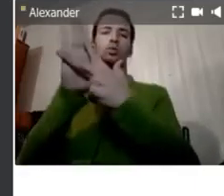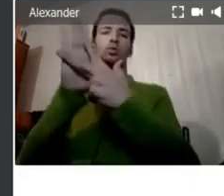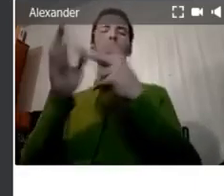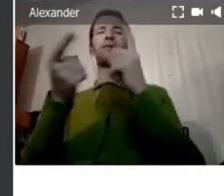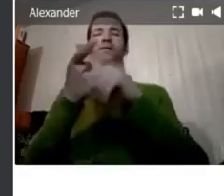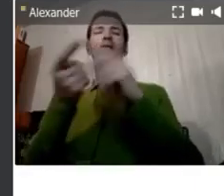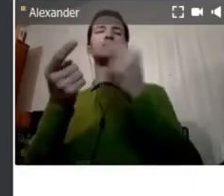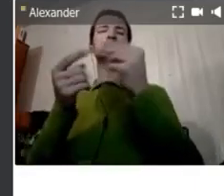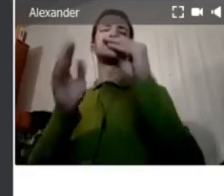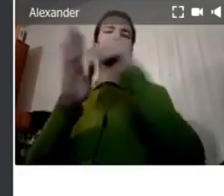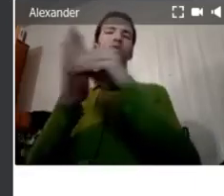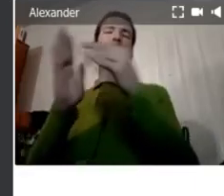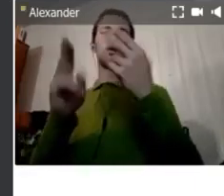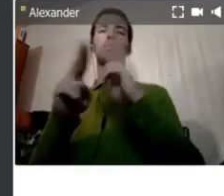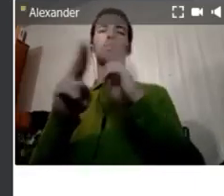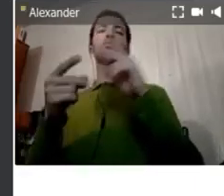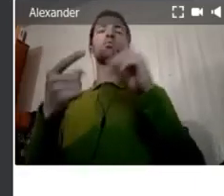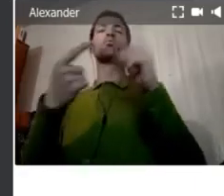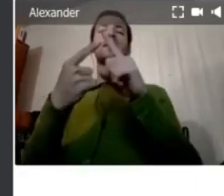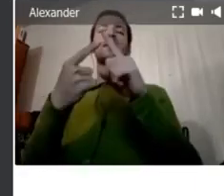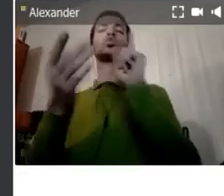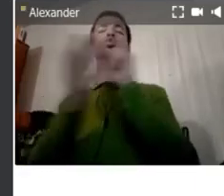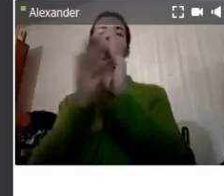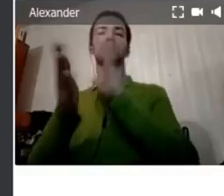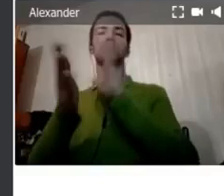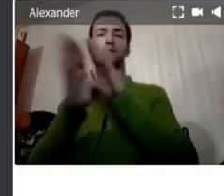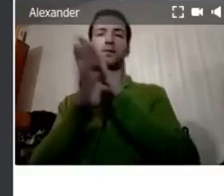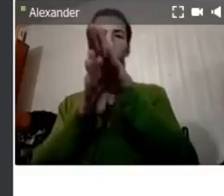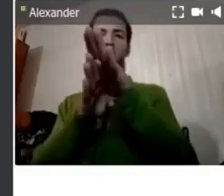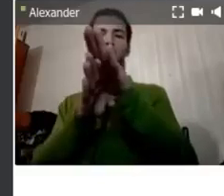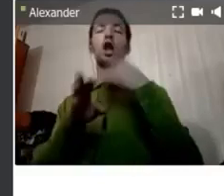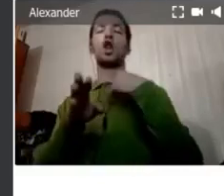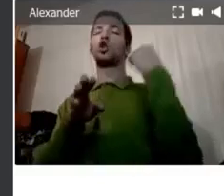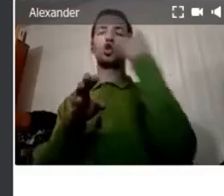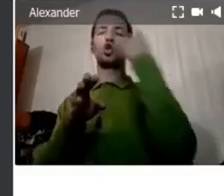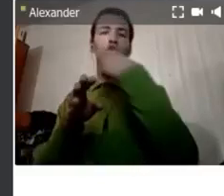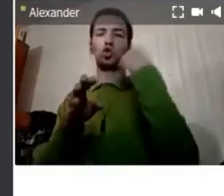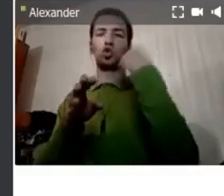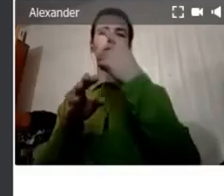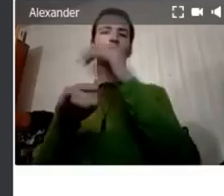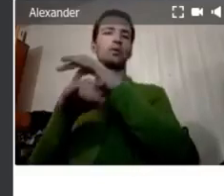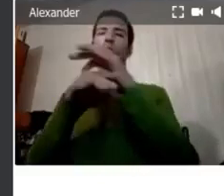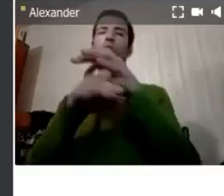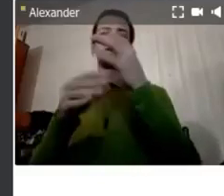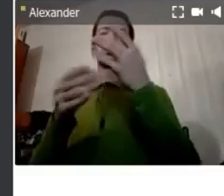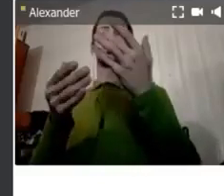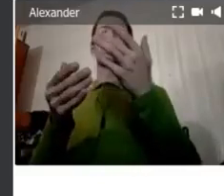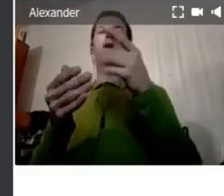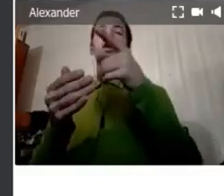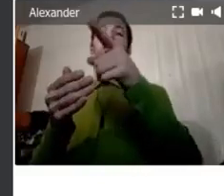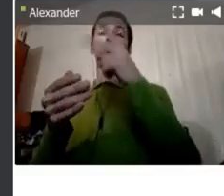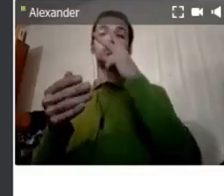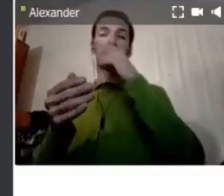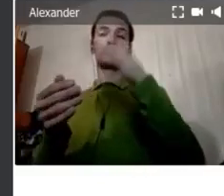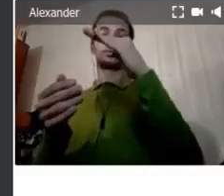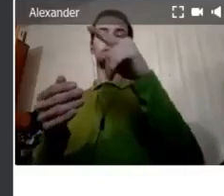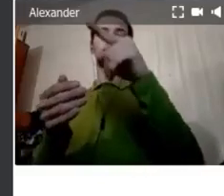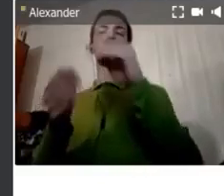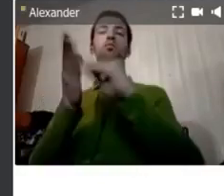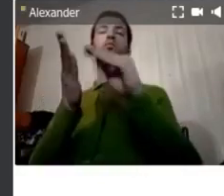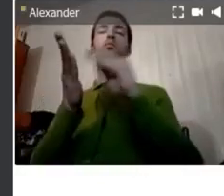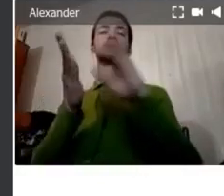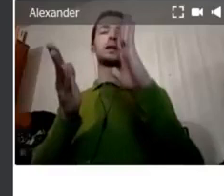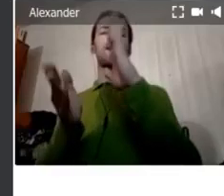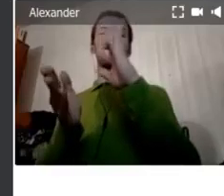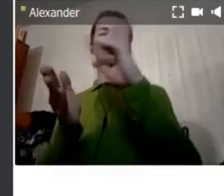И также по две рекомендации есть у ваших клиентов. По расстановке тут все может варьироваться. У вас